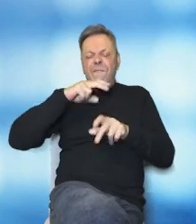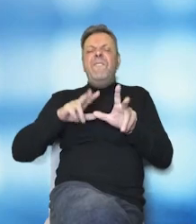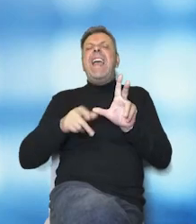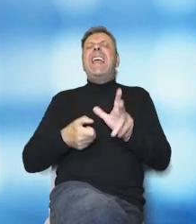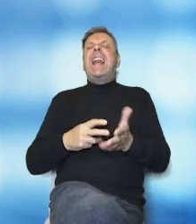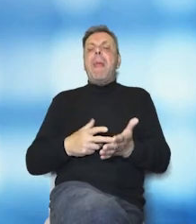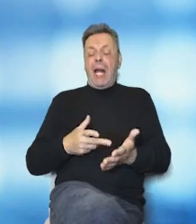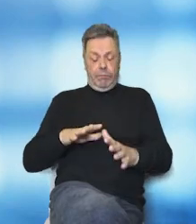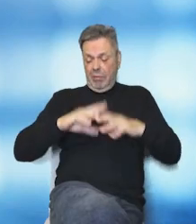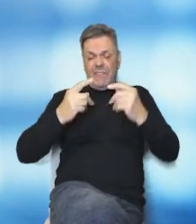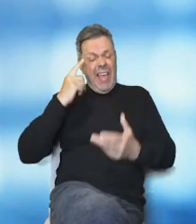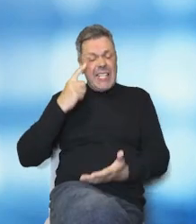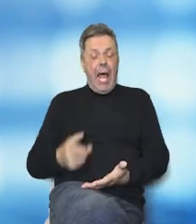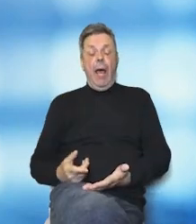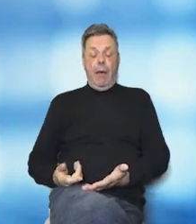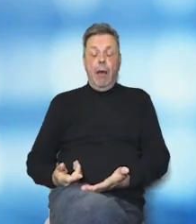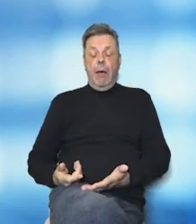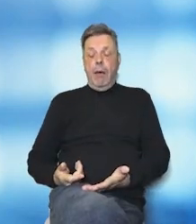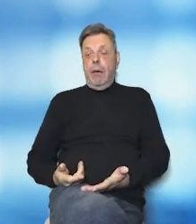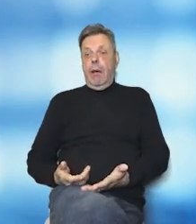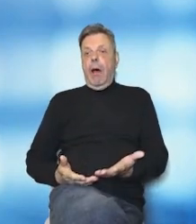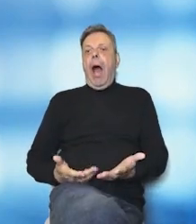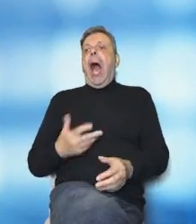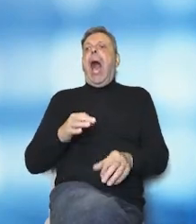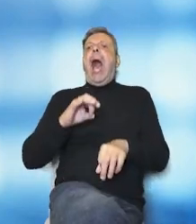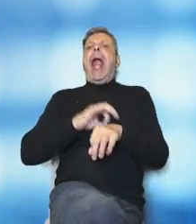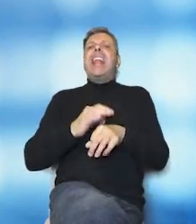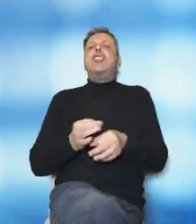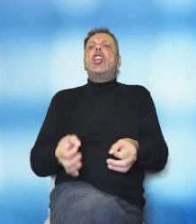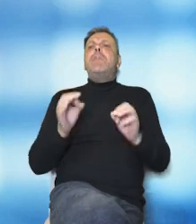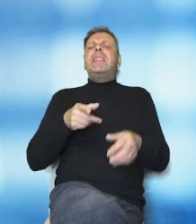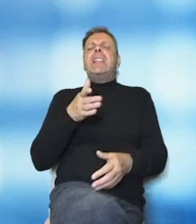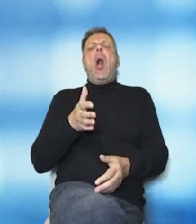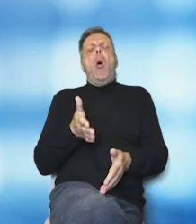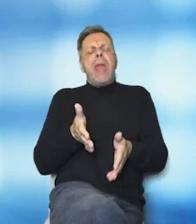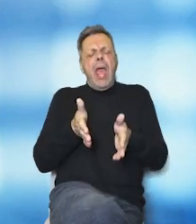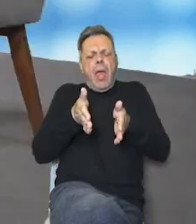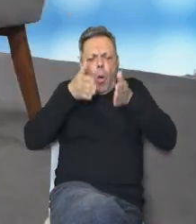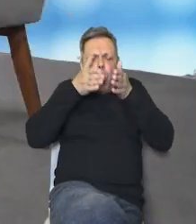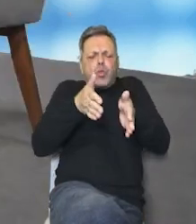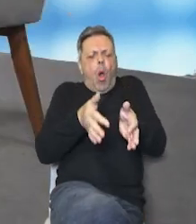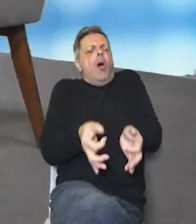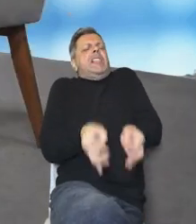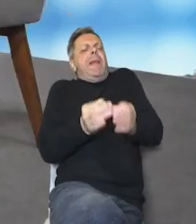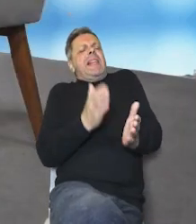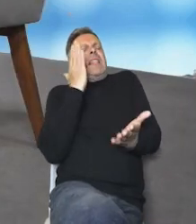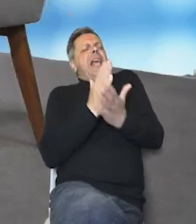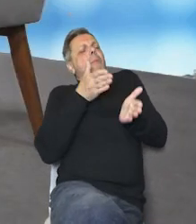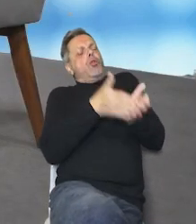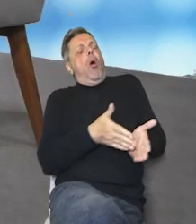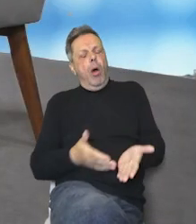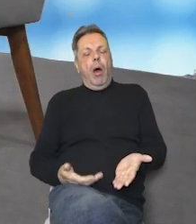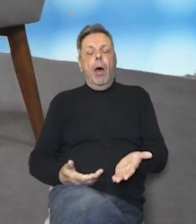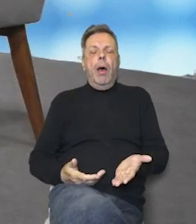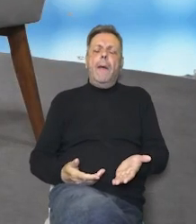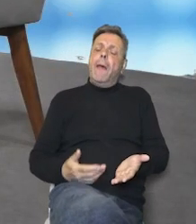ne zna reći. Dok liječnik specijalista ipak je specijaliziran usko u nešto. I sad